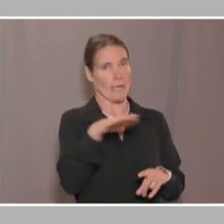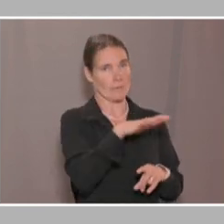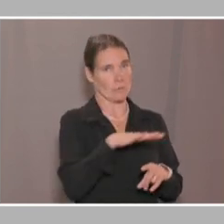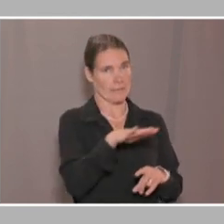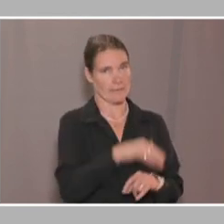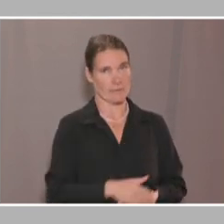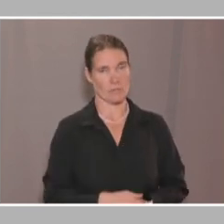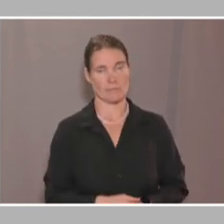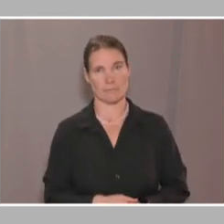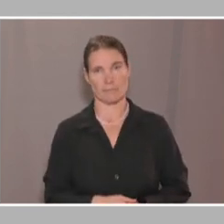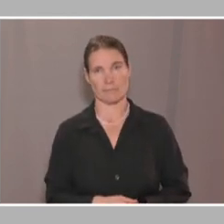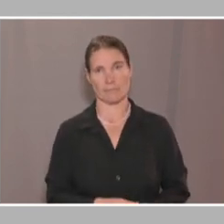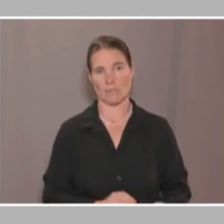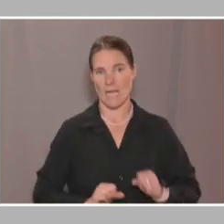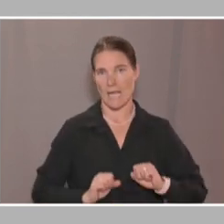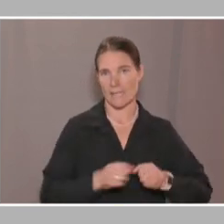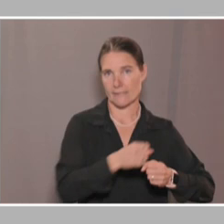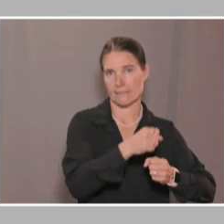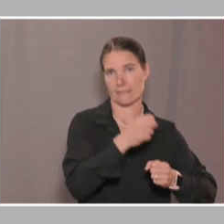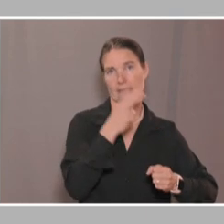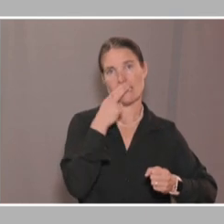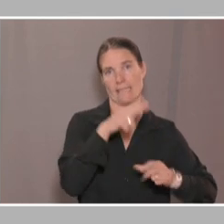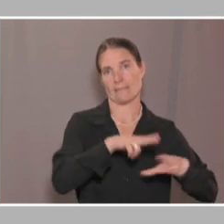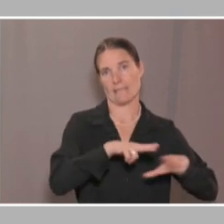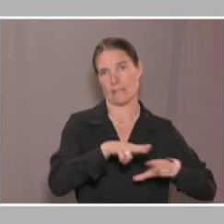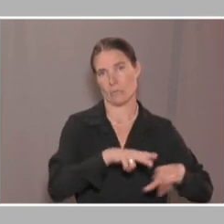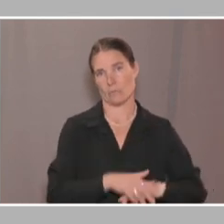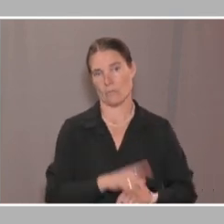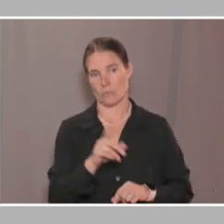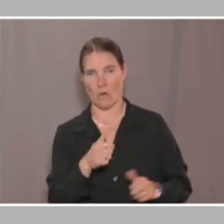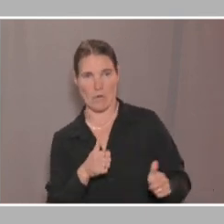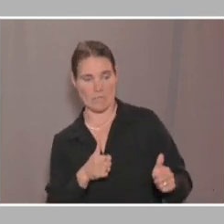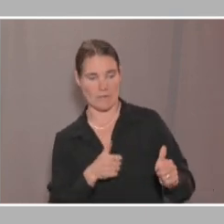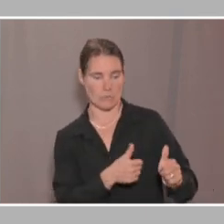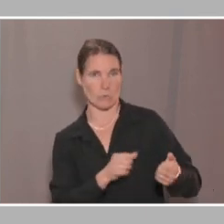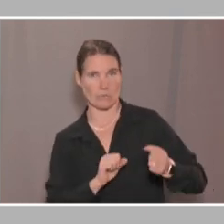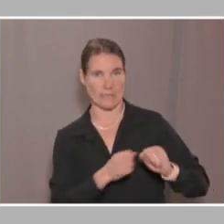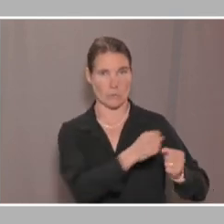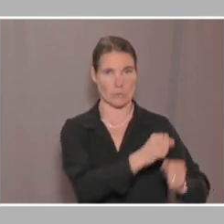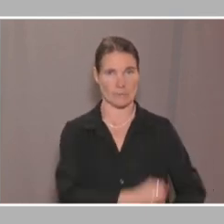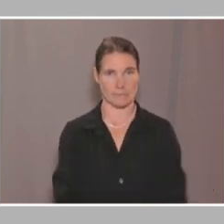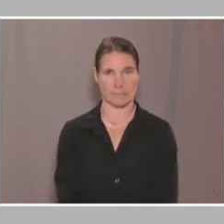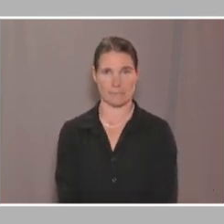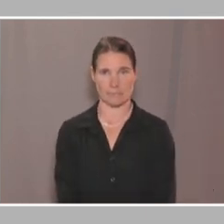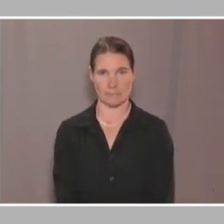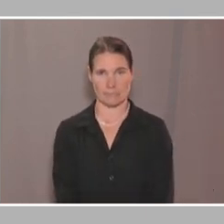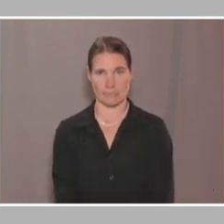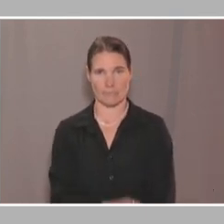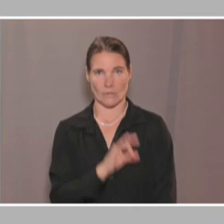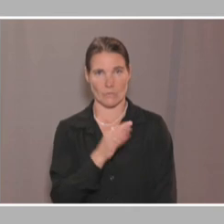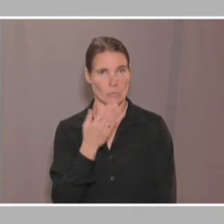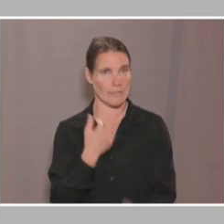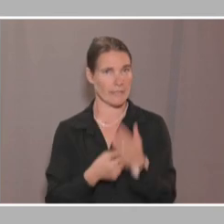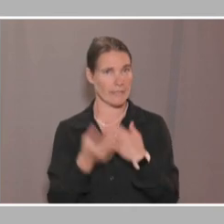Zählt die hervorgehobenen Aktivisten der NS-Bewegung und Verfolgungsakteure. Für die ehemals